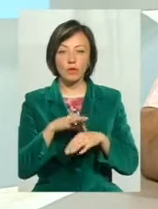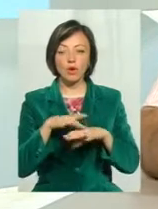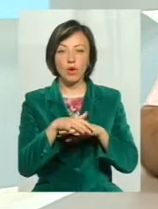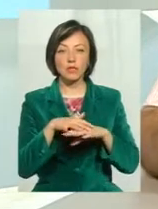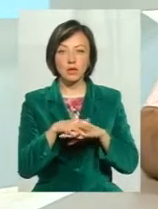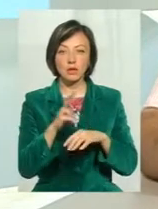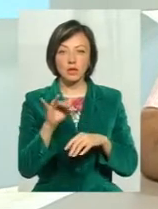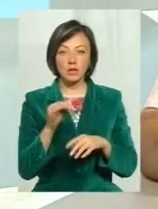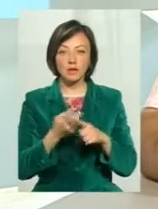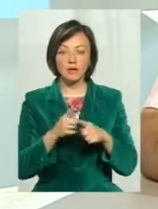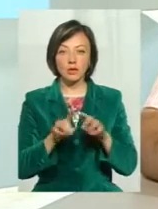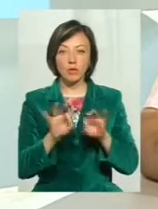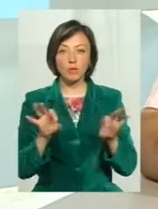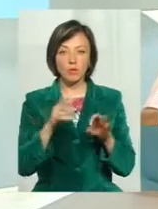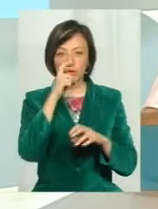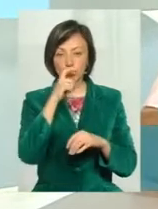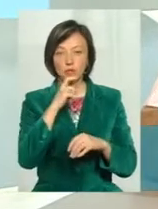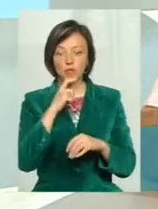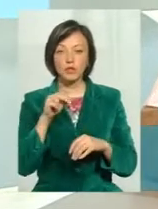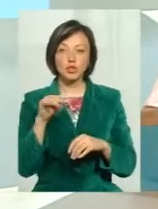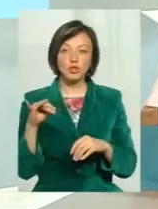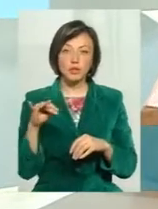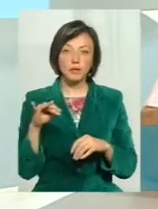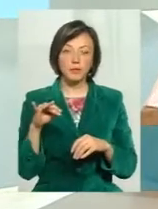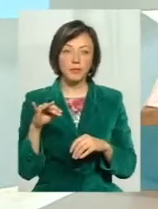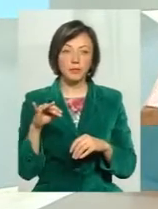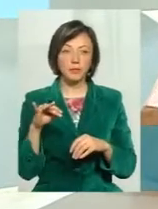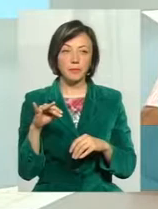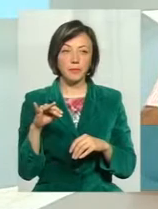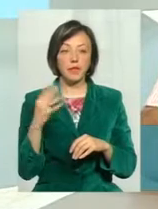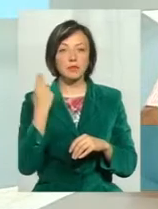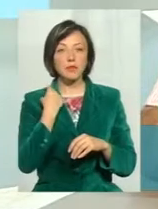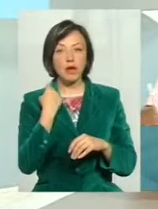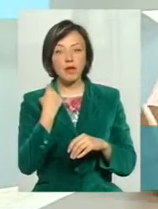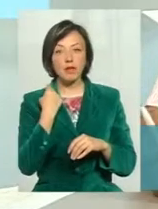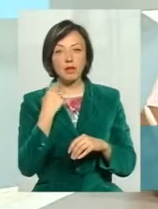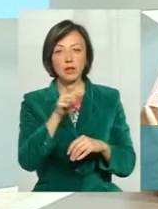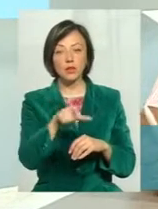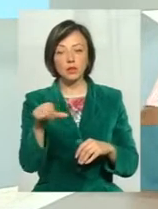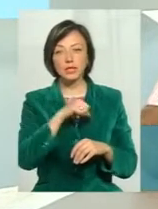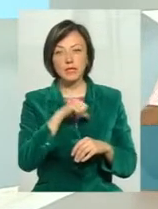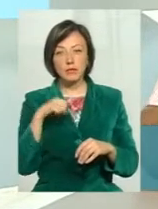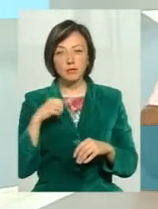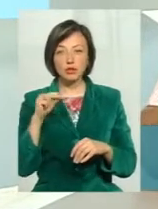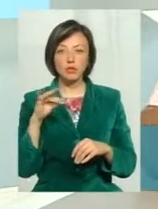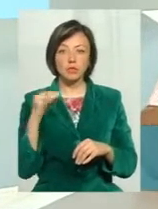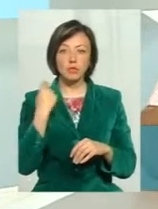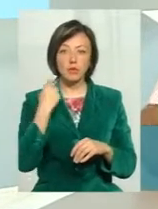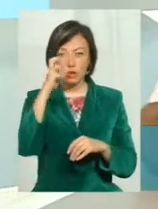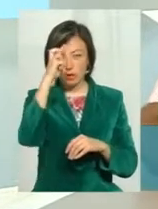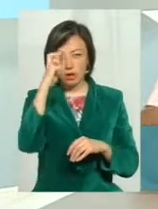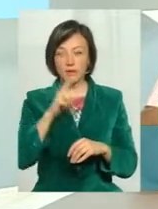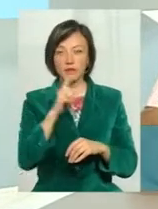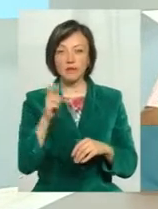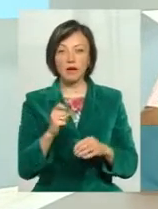розрахунки. Ну, в даному коментарі не зрозуміло, чи безпосередньо заборгували субсидіанти самі, чи заборгувала держава